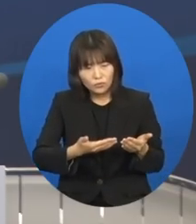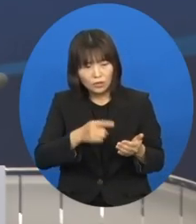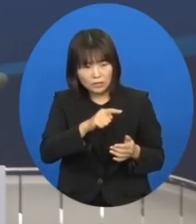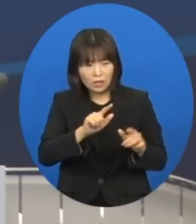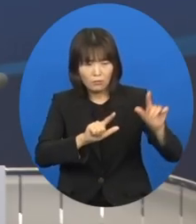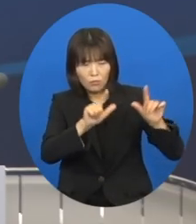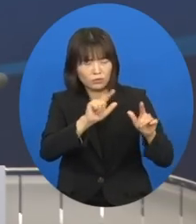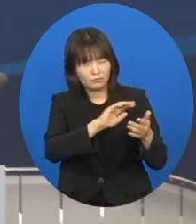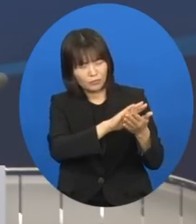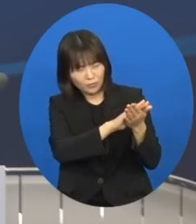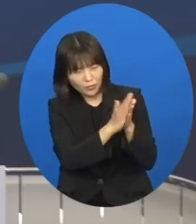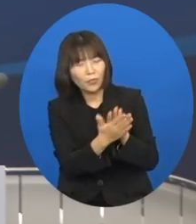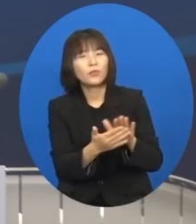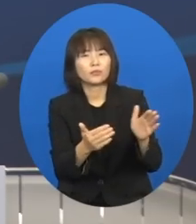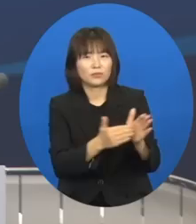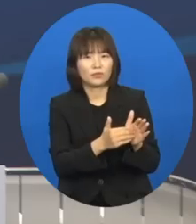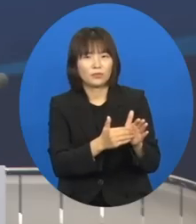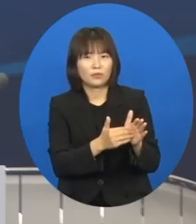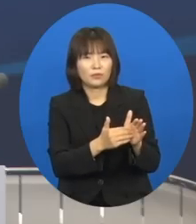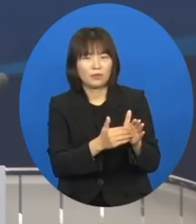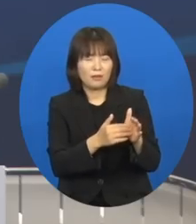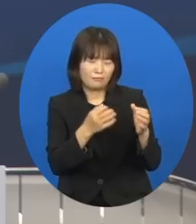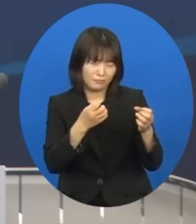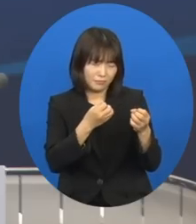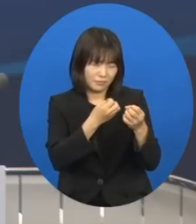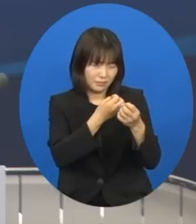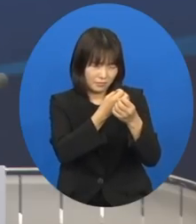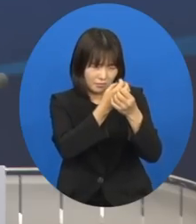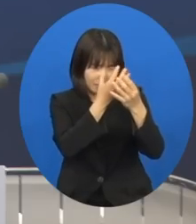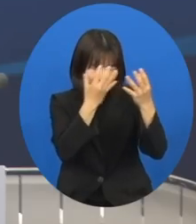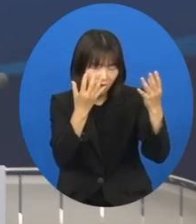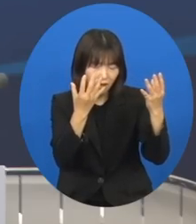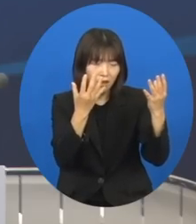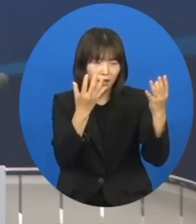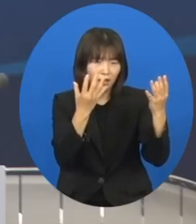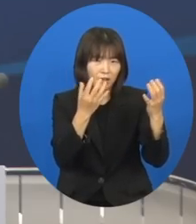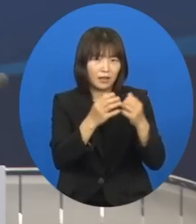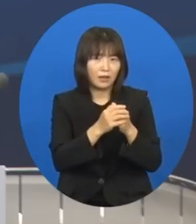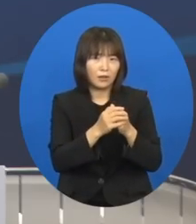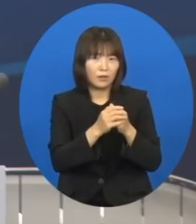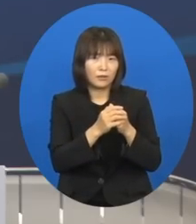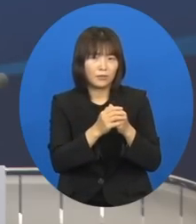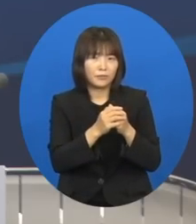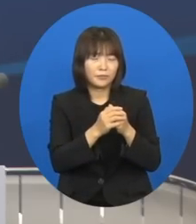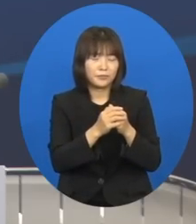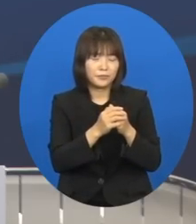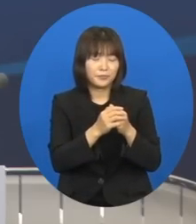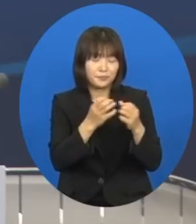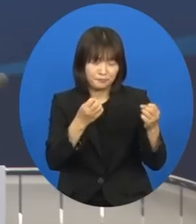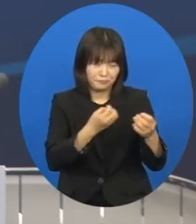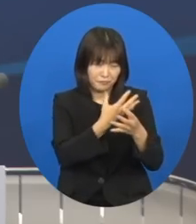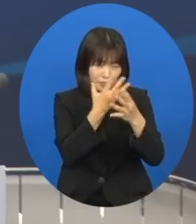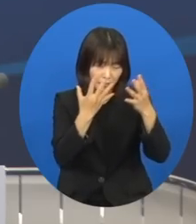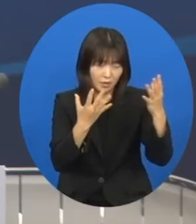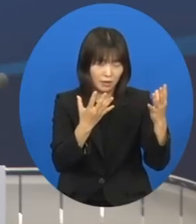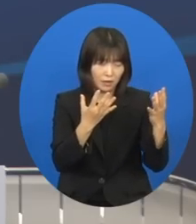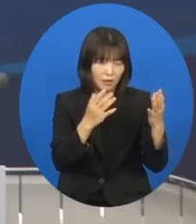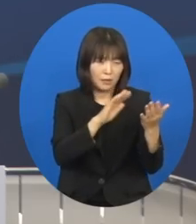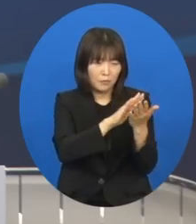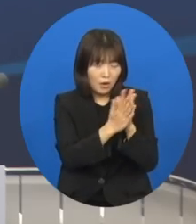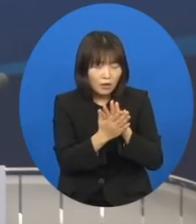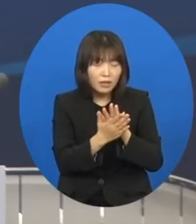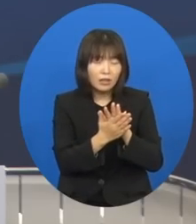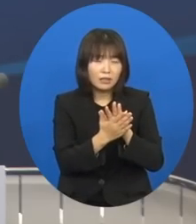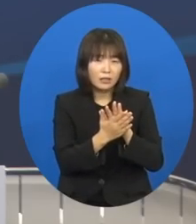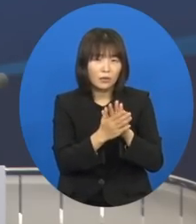변했다. 해같이 빛나는 얼굴로 거울 앞에 선 흑설공주, 백설공주로 변한 흑설공주. 이제